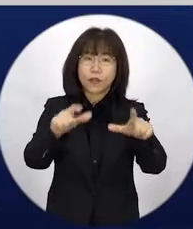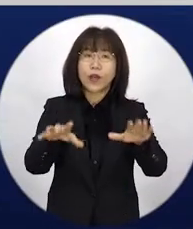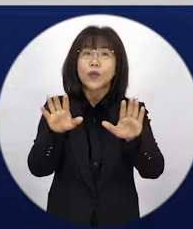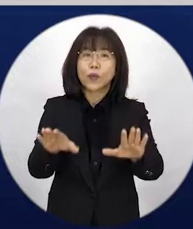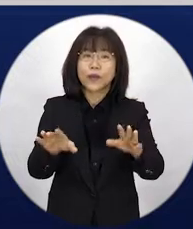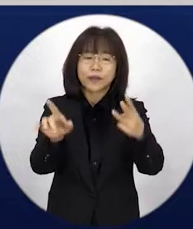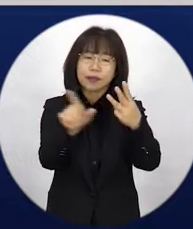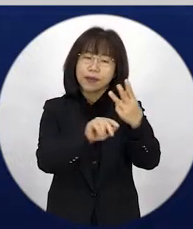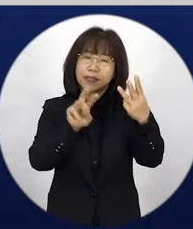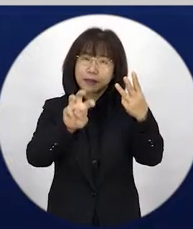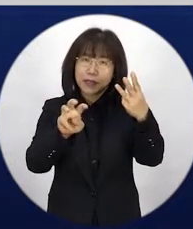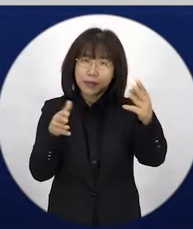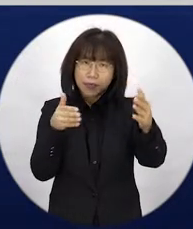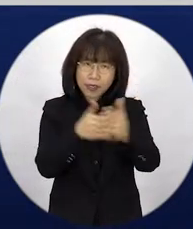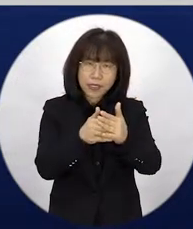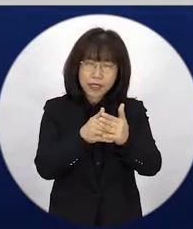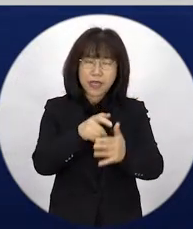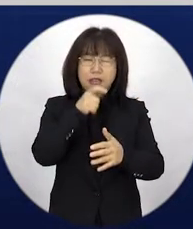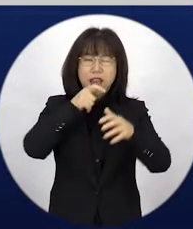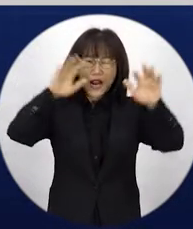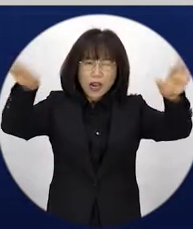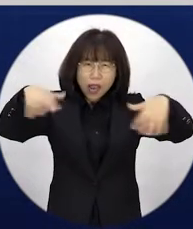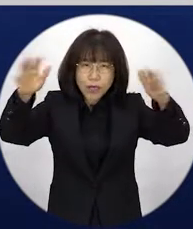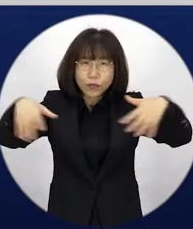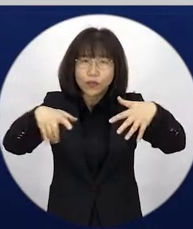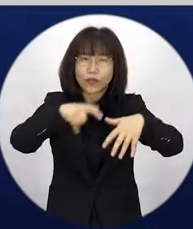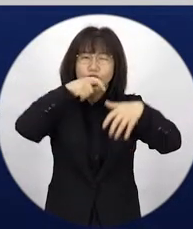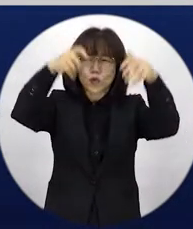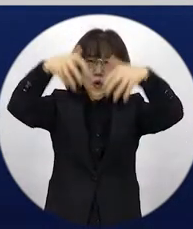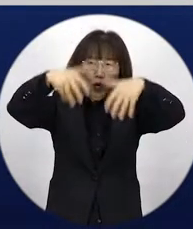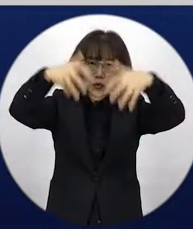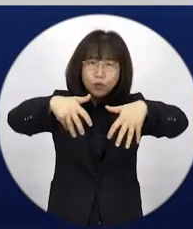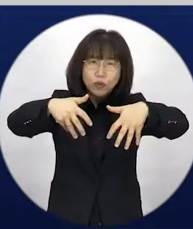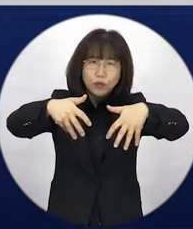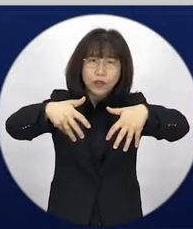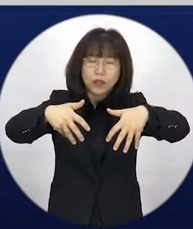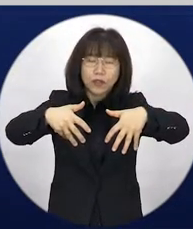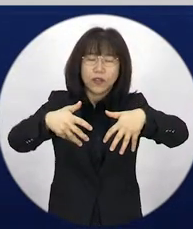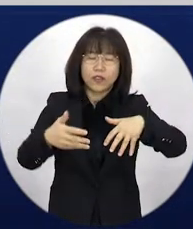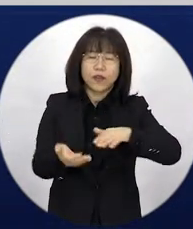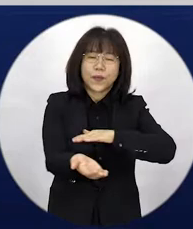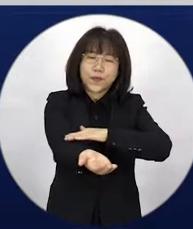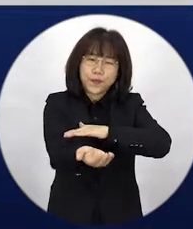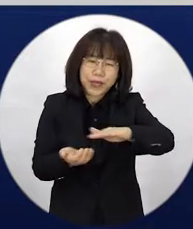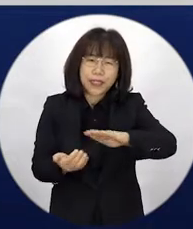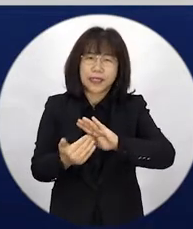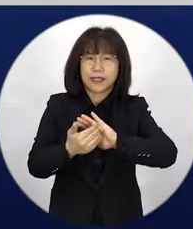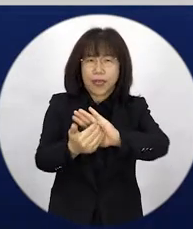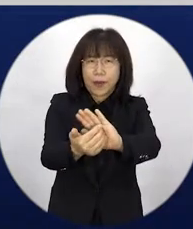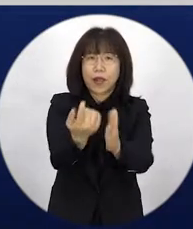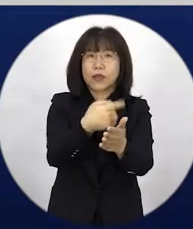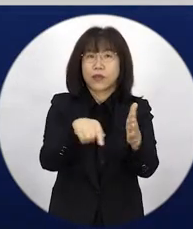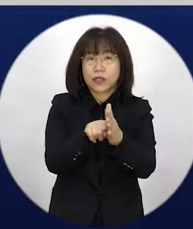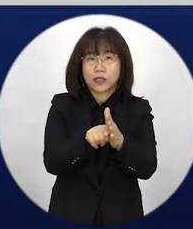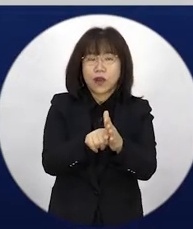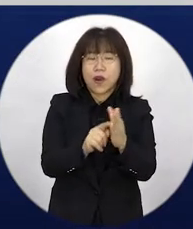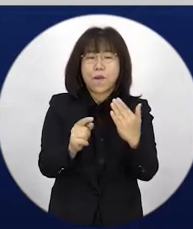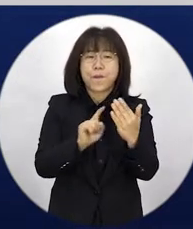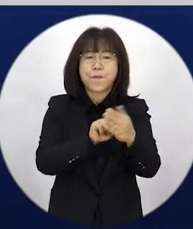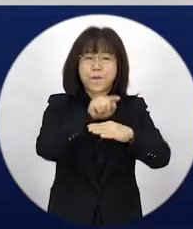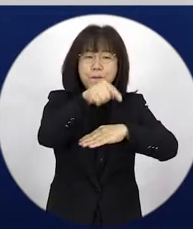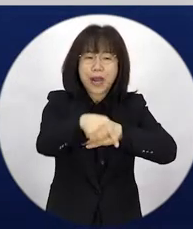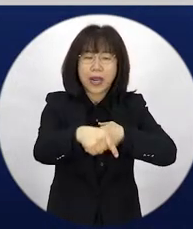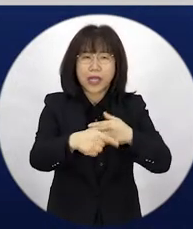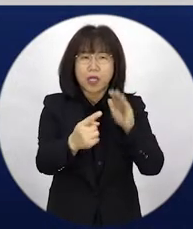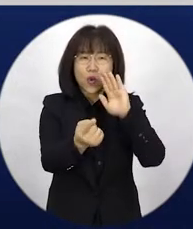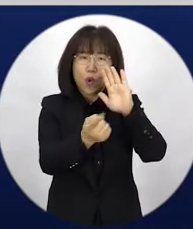강서구가 오는 30일까지 강풍, 집중호우 등 풍수해로 인해 발생할 수 있는 안전사고를 예방하기 위해 5개